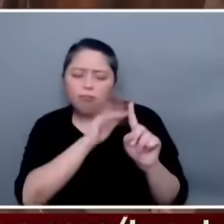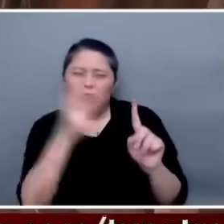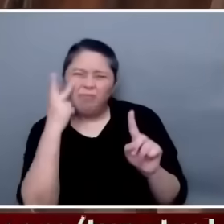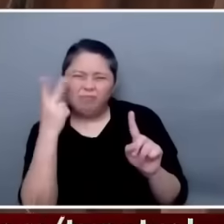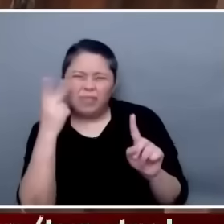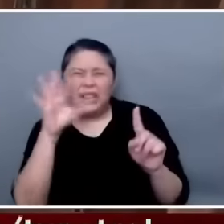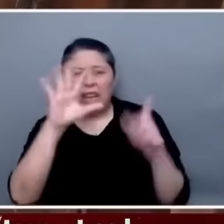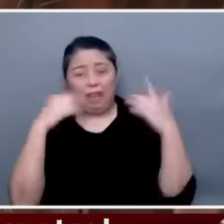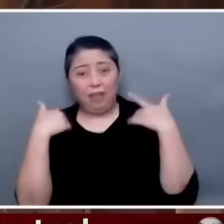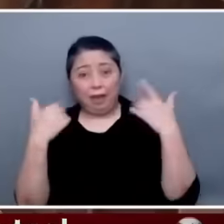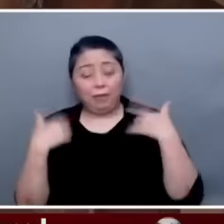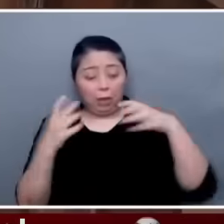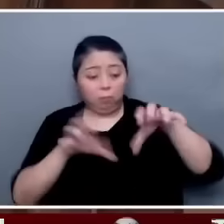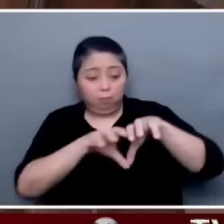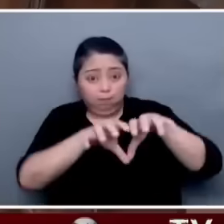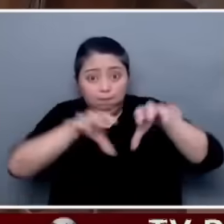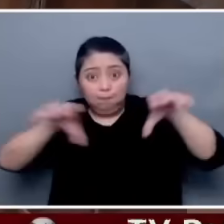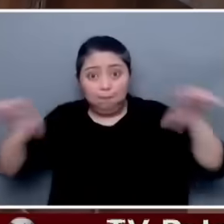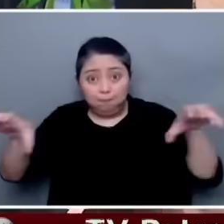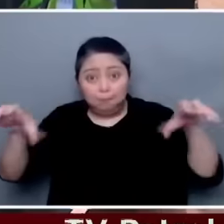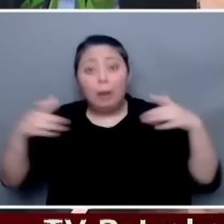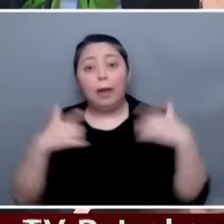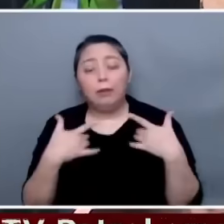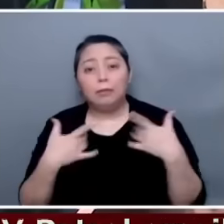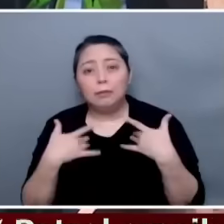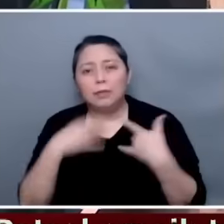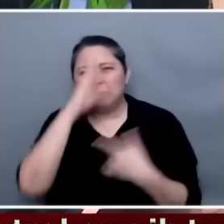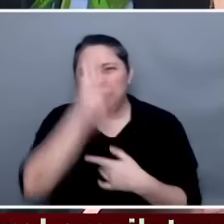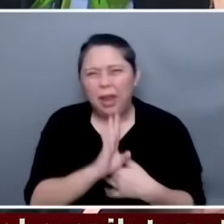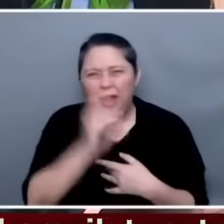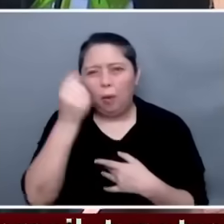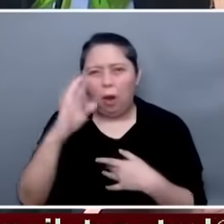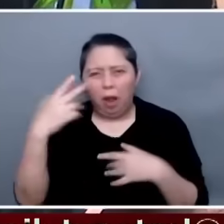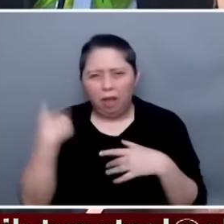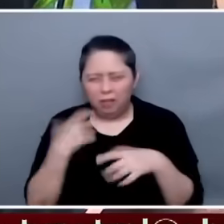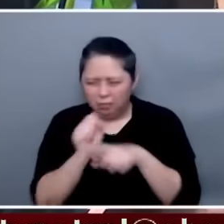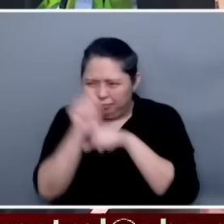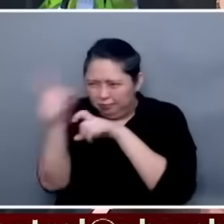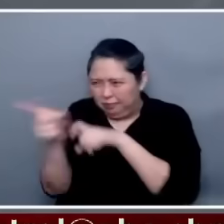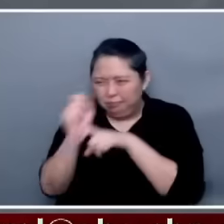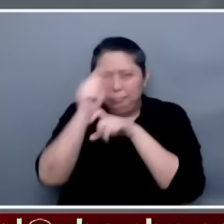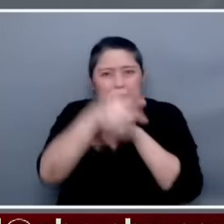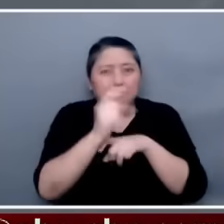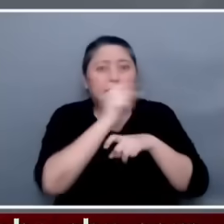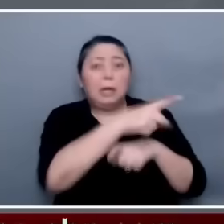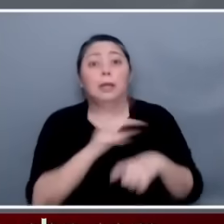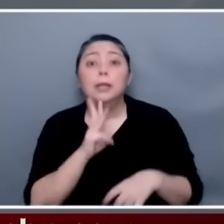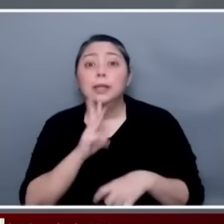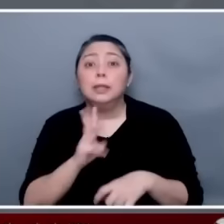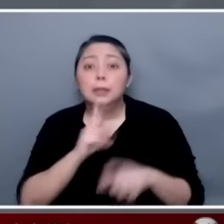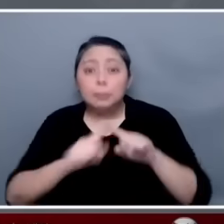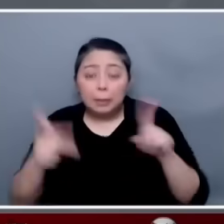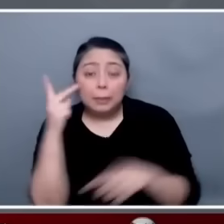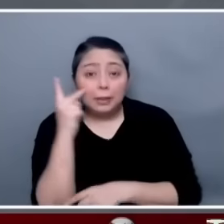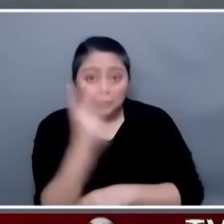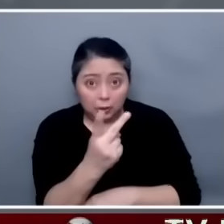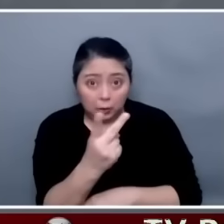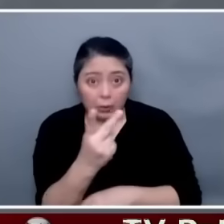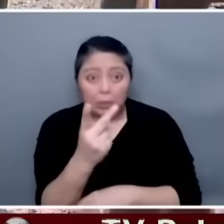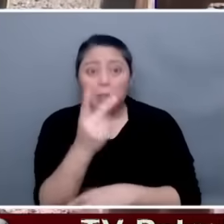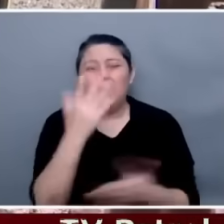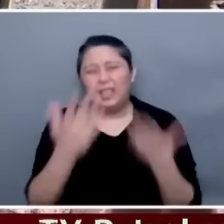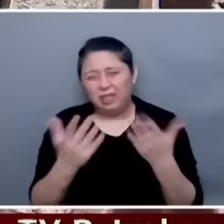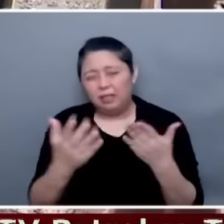namang kakailanganin itong ayusin, titignan pa kung magkakaroon ng panibagong water service interruption.